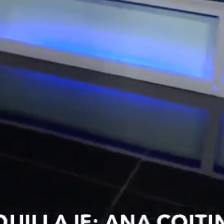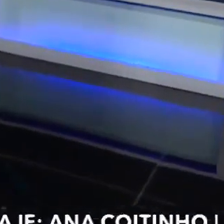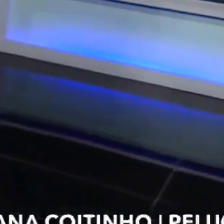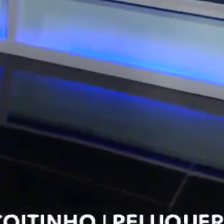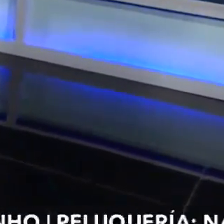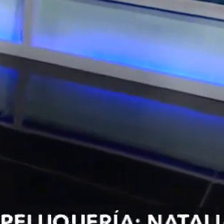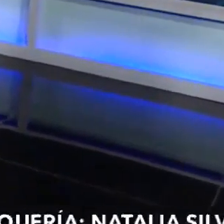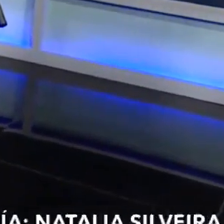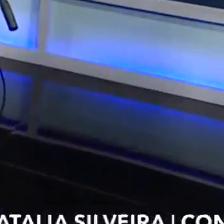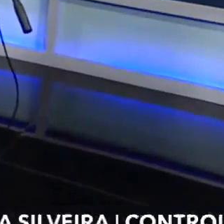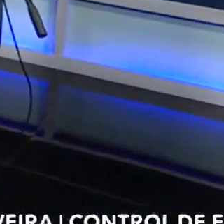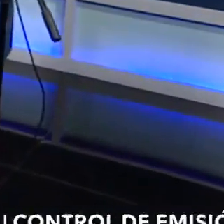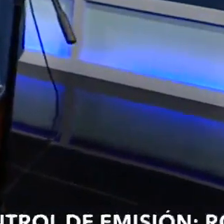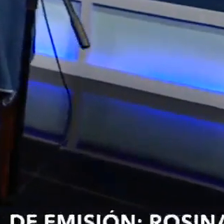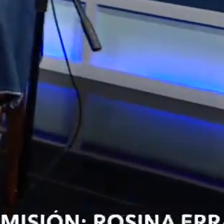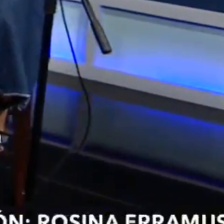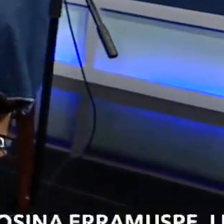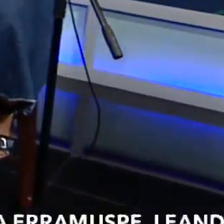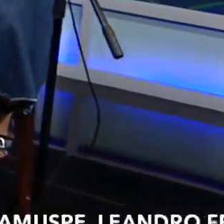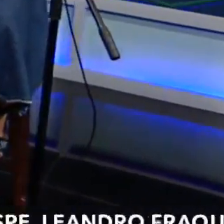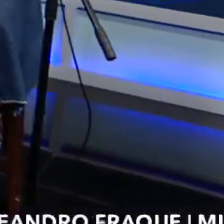Cette drôle de voix, elle a.